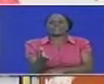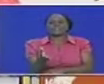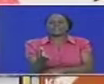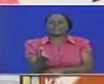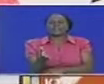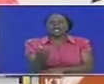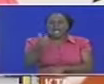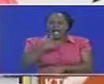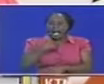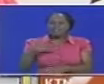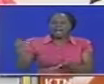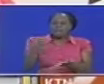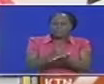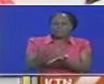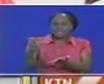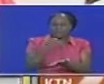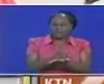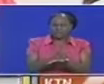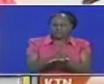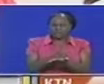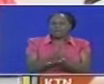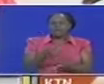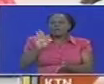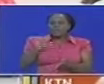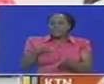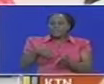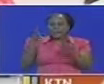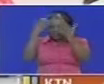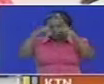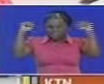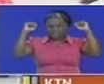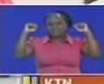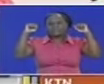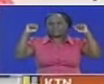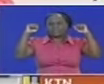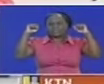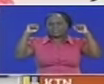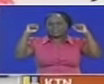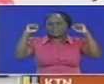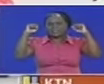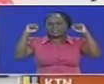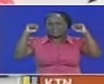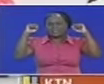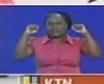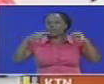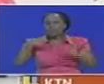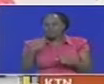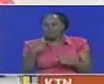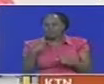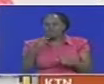have appointed a women president. And he's none other but the first